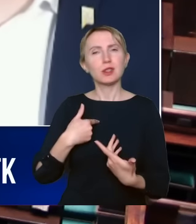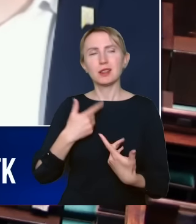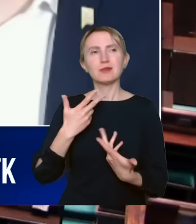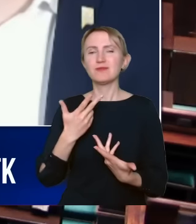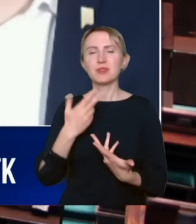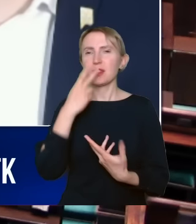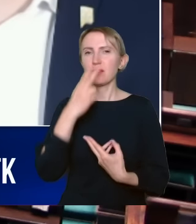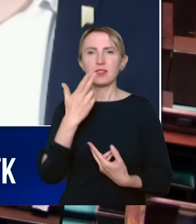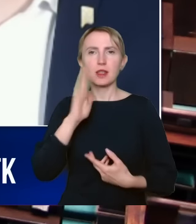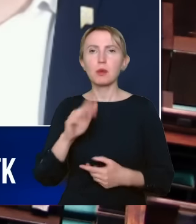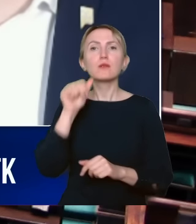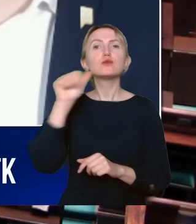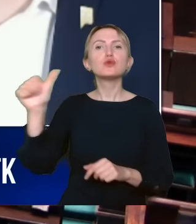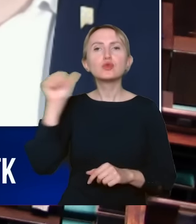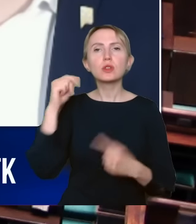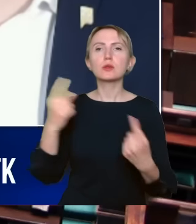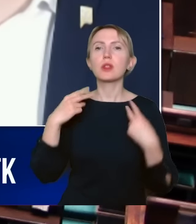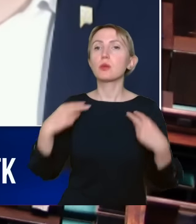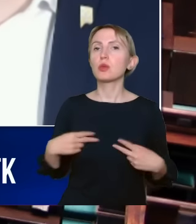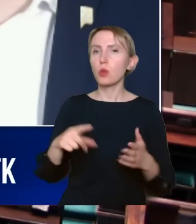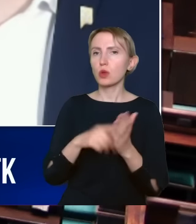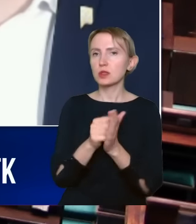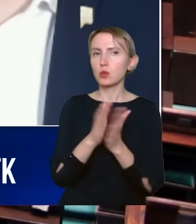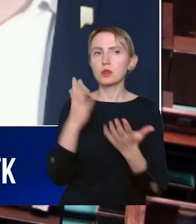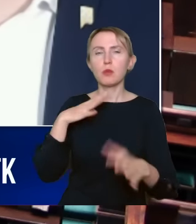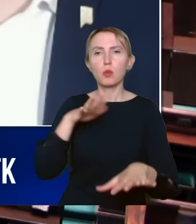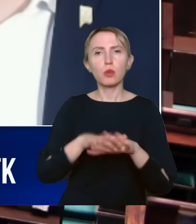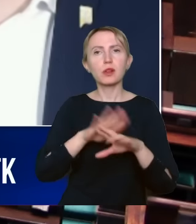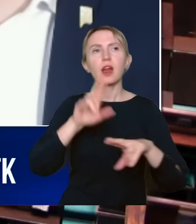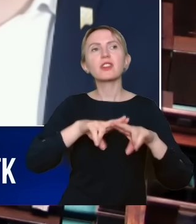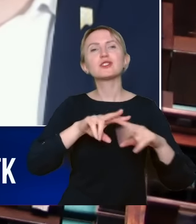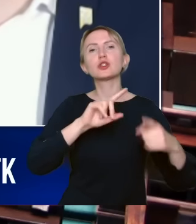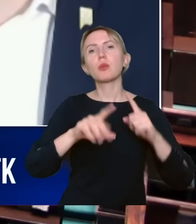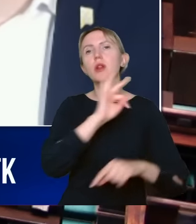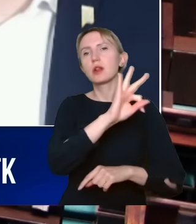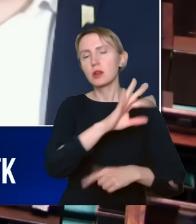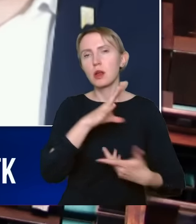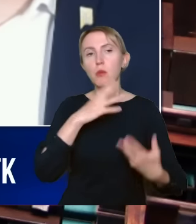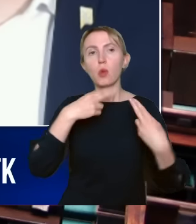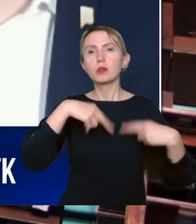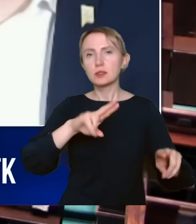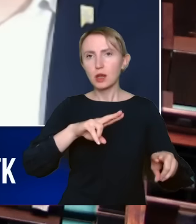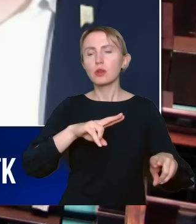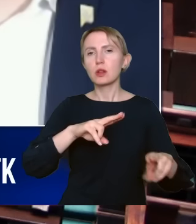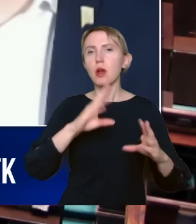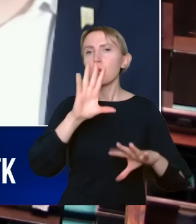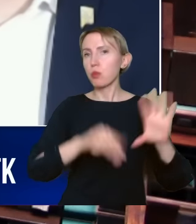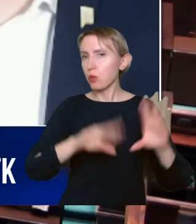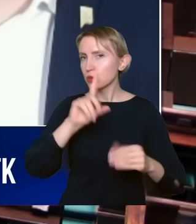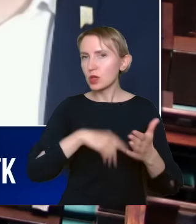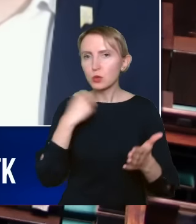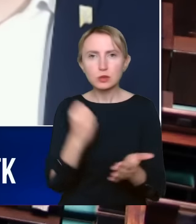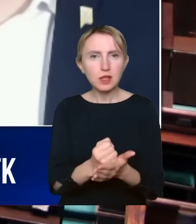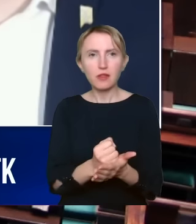wczorajsze wydarzenia, kiedy znowu Trybunał Konstytucyjny został potraktowany jako narzędzie polityczne, do którego został skierowany budżet, który przecież